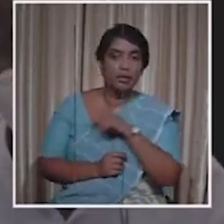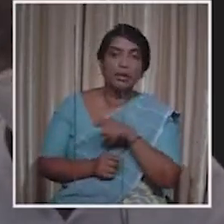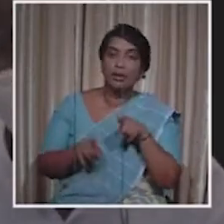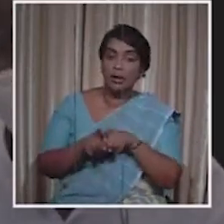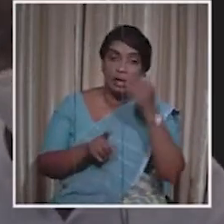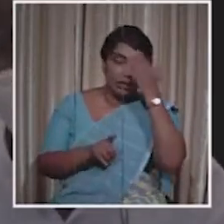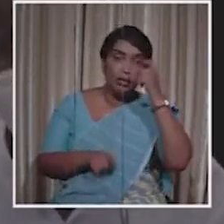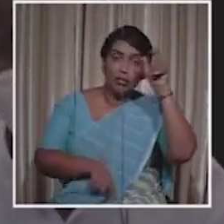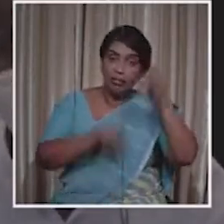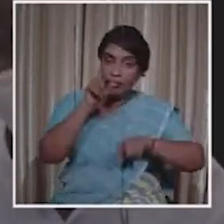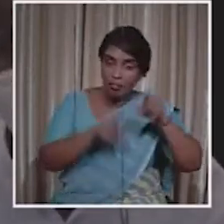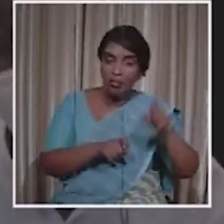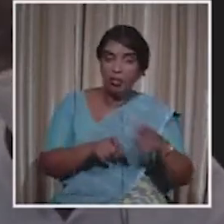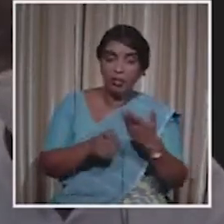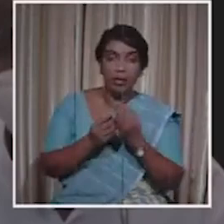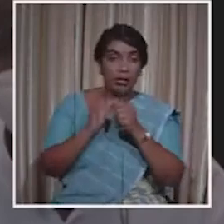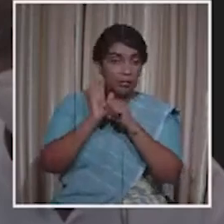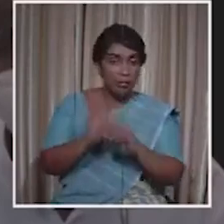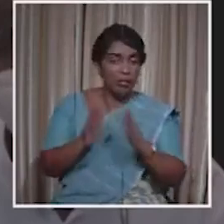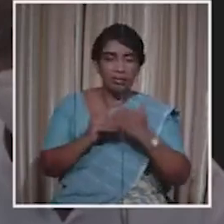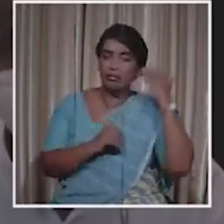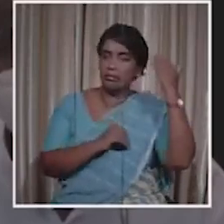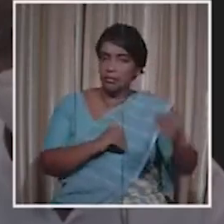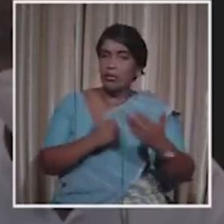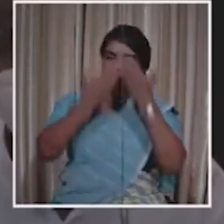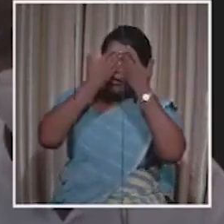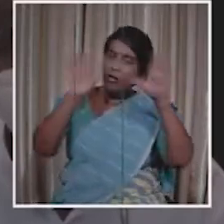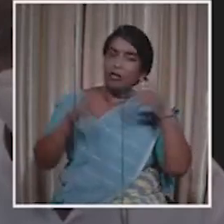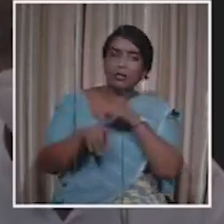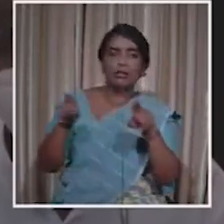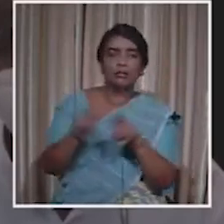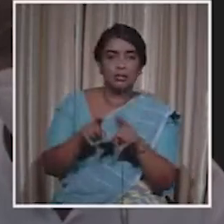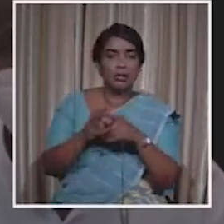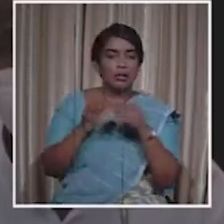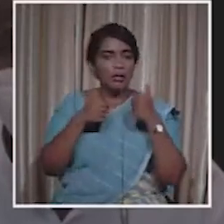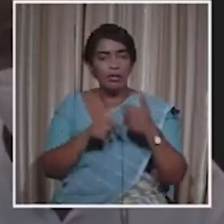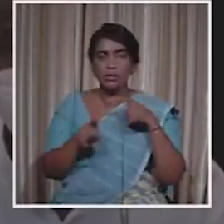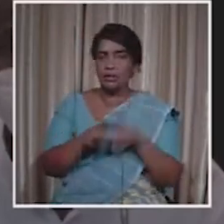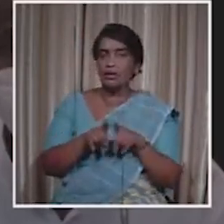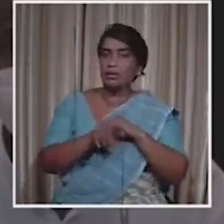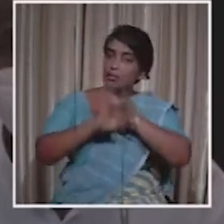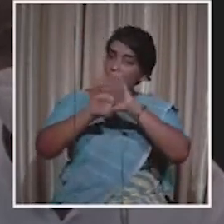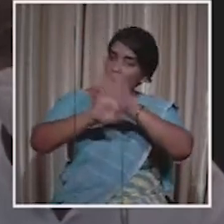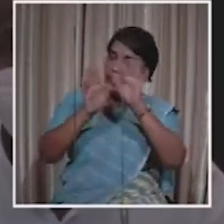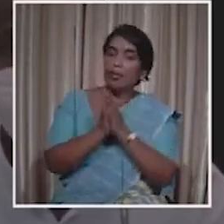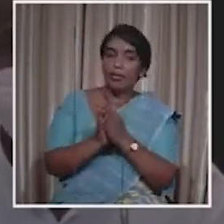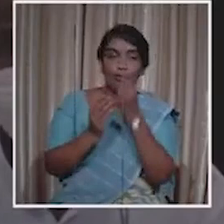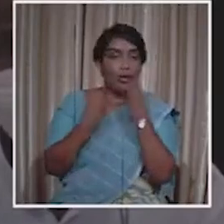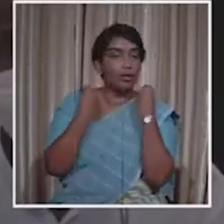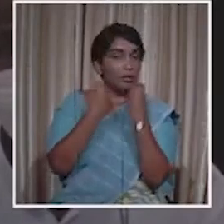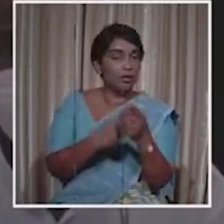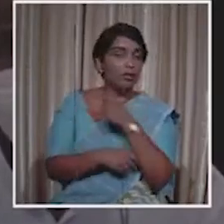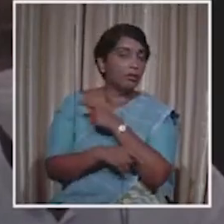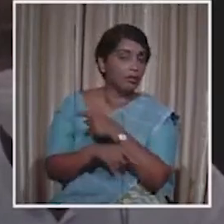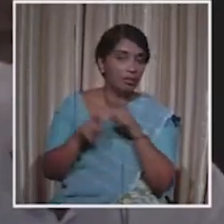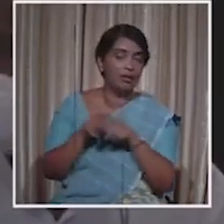பல அநீதிகளுக்கு அப்பால் ஒரு திறந்த மனதோடு, நல்ல மனதோடு எல்லோருக்காகவும் இந்த உணவை அவர் அனுப்பி வைக்கின்ற இந்த விடயத்தை நாங்கள்